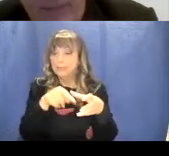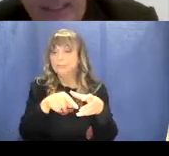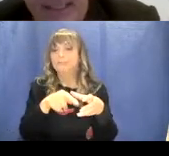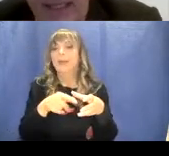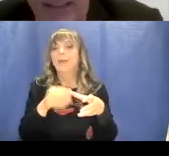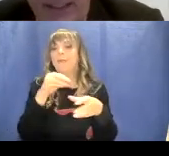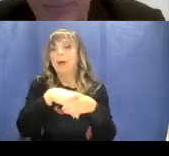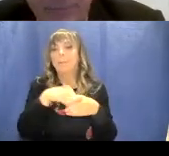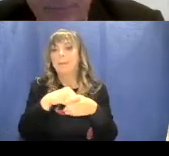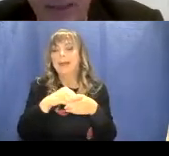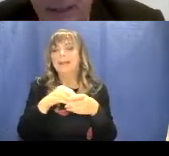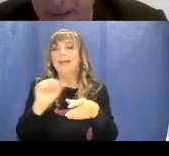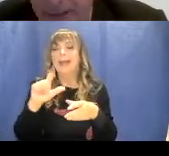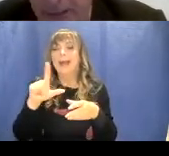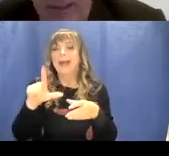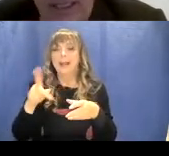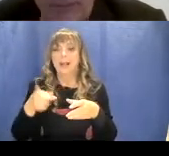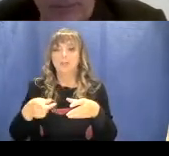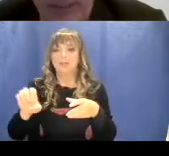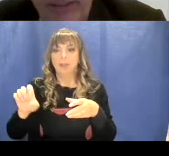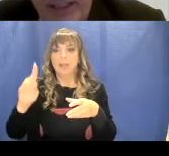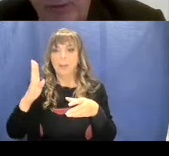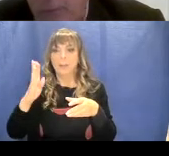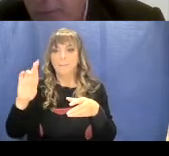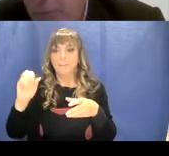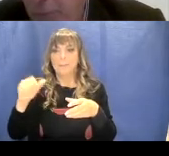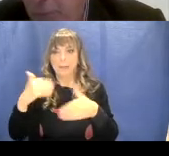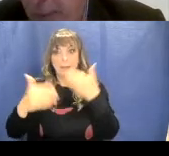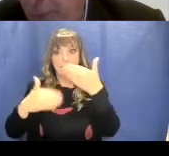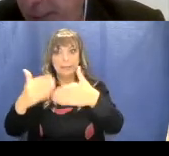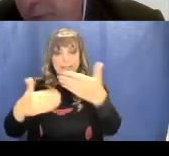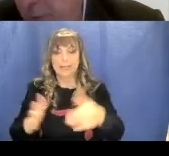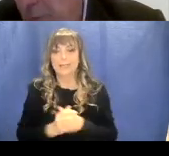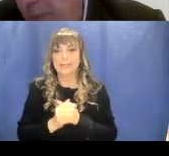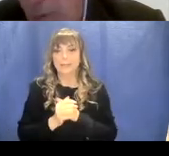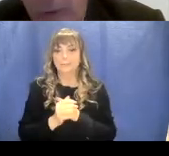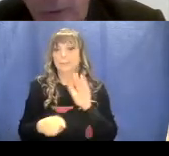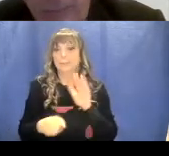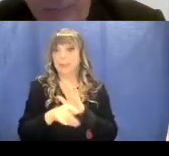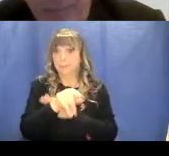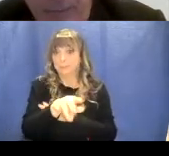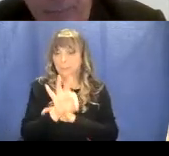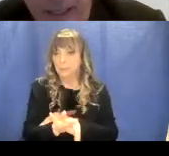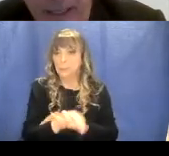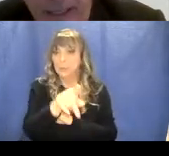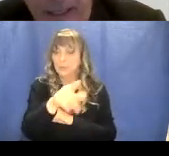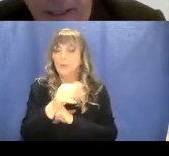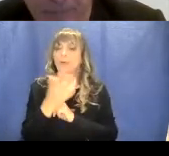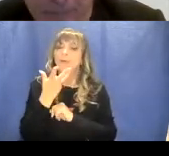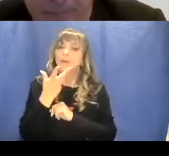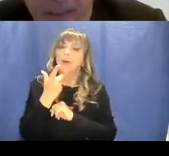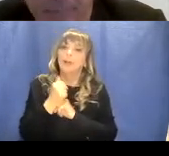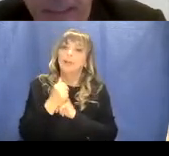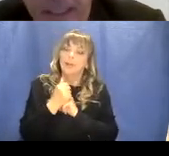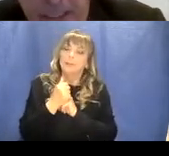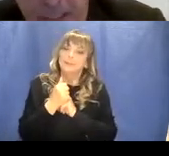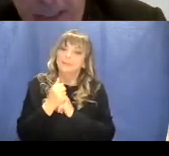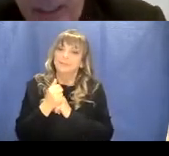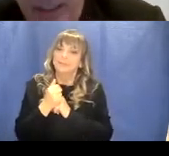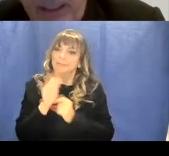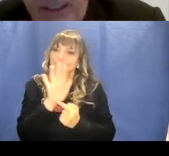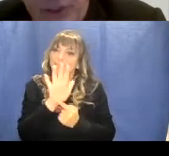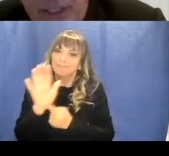avanzata allora prendendo spunto da questo ora voglio fare vedere